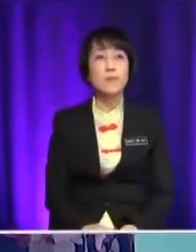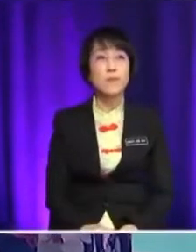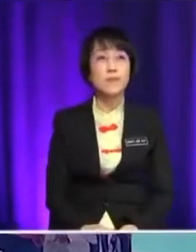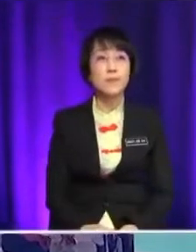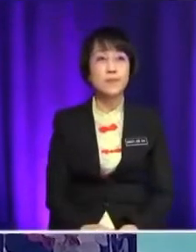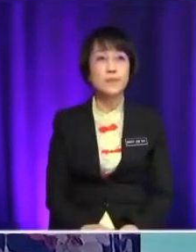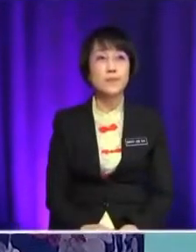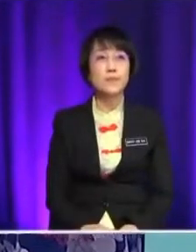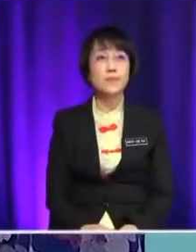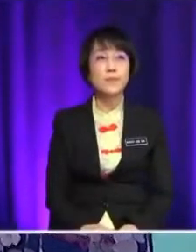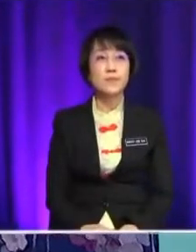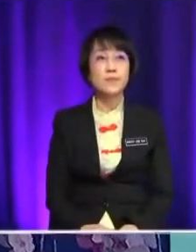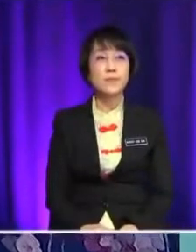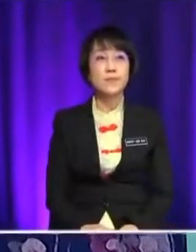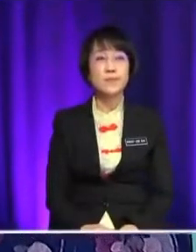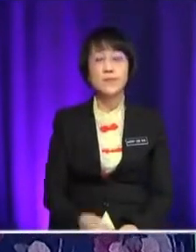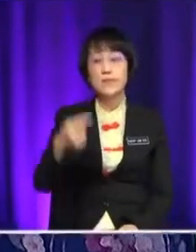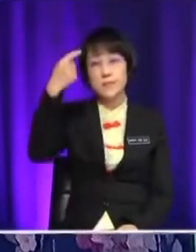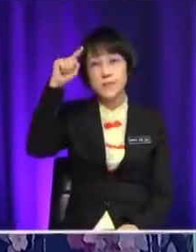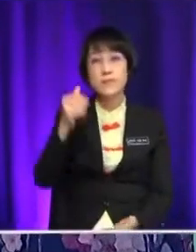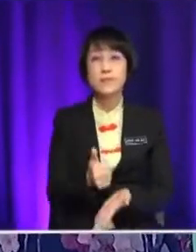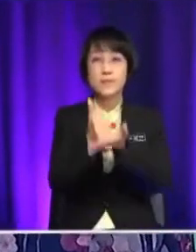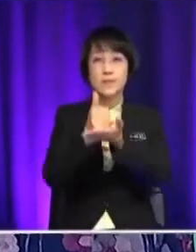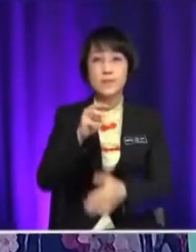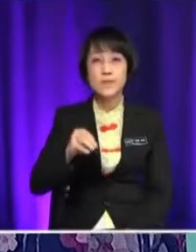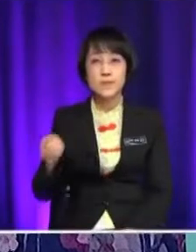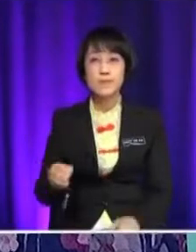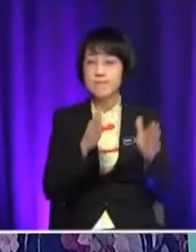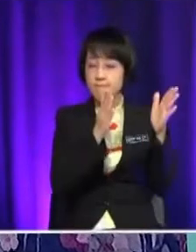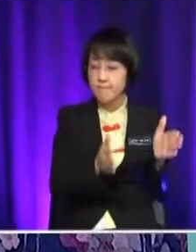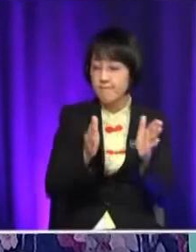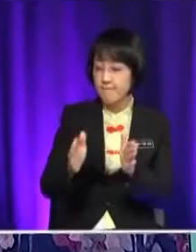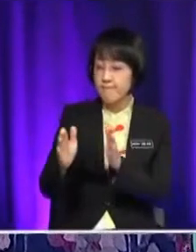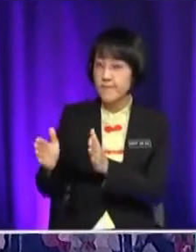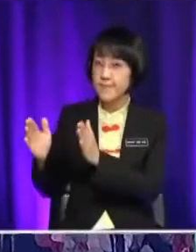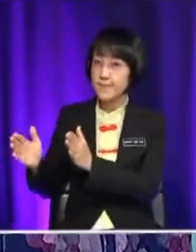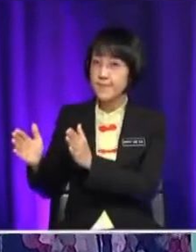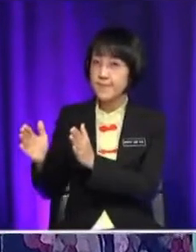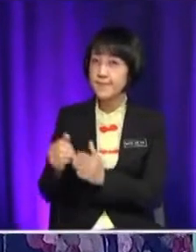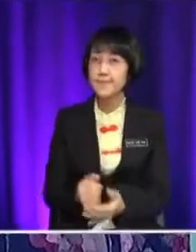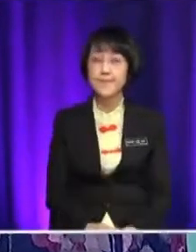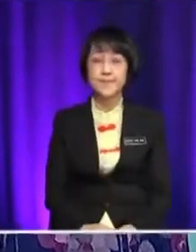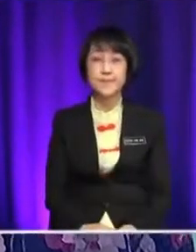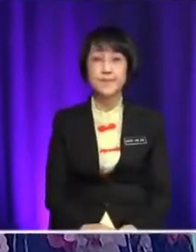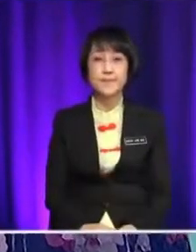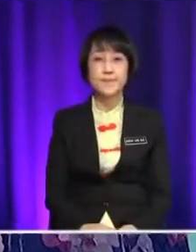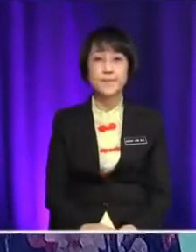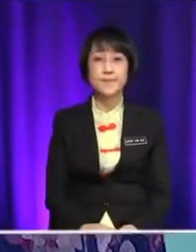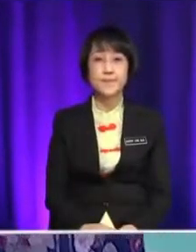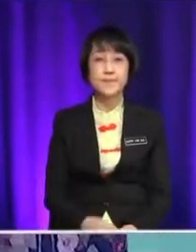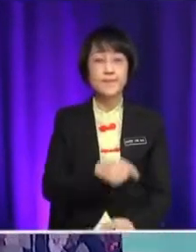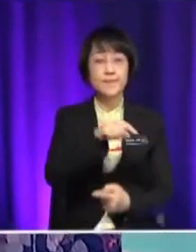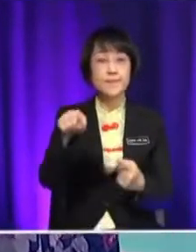satu kerangka untuk membantu murid merancang, Mira, sebenarnya. Maksudnya apabila mereka melihat